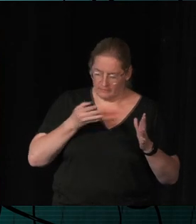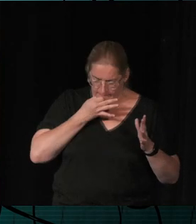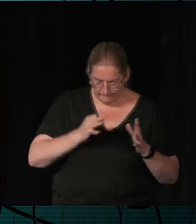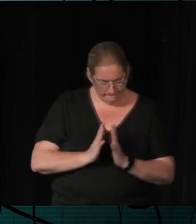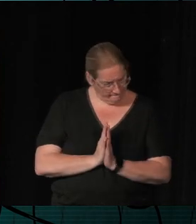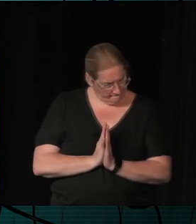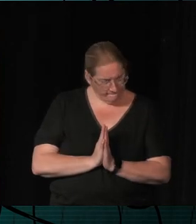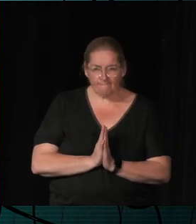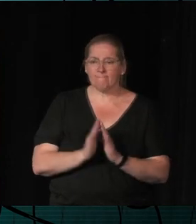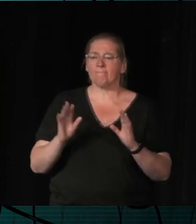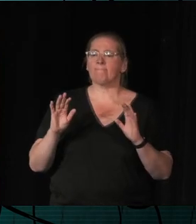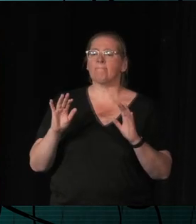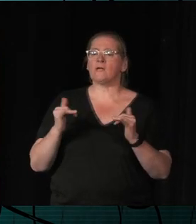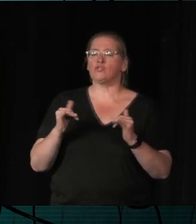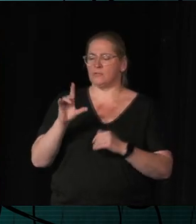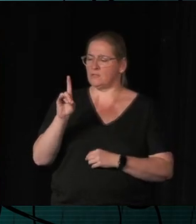dans Décarnation,